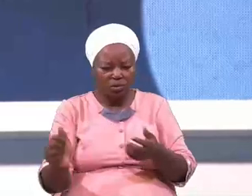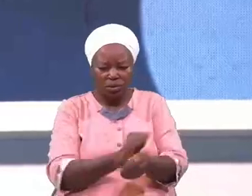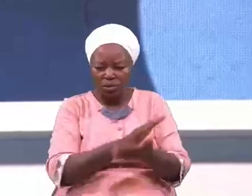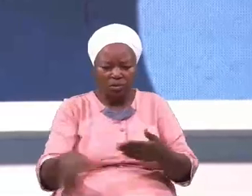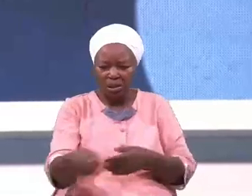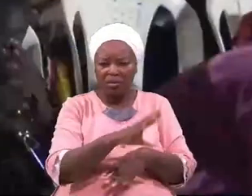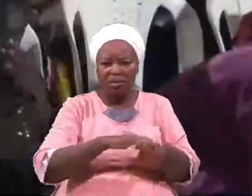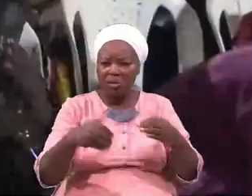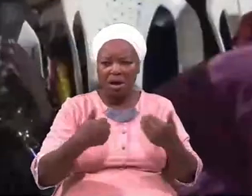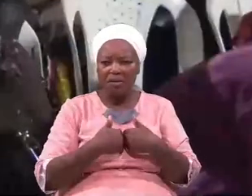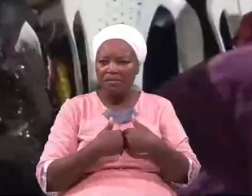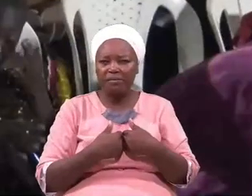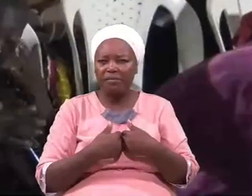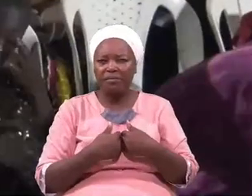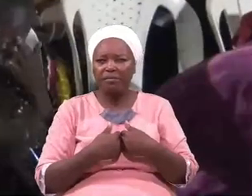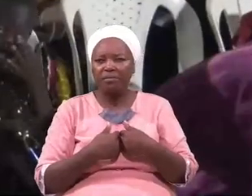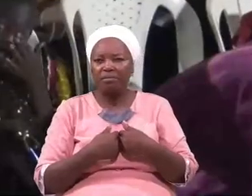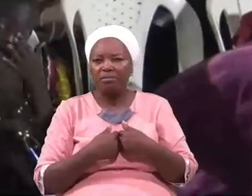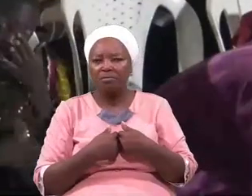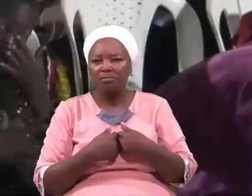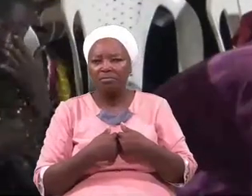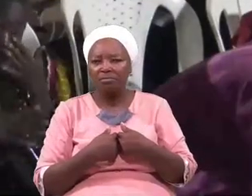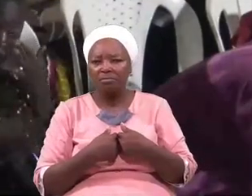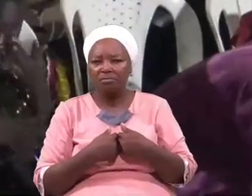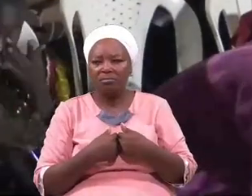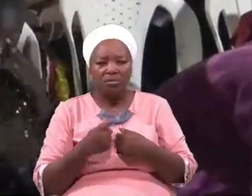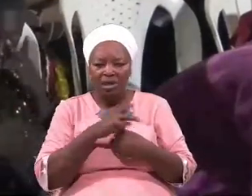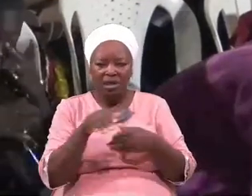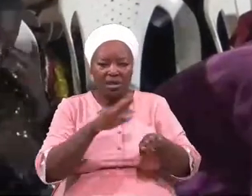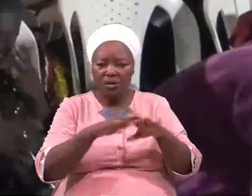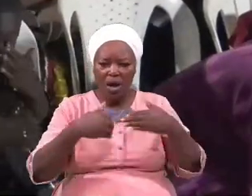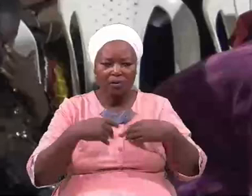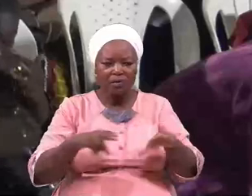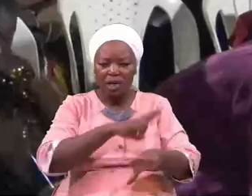Ils n'avaient pas de hache ni de bulldozer pour démolir les murailles.